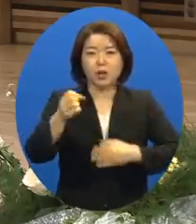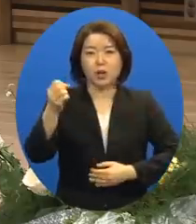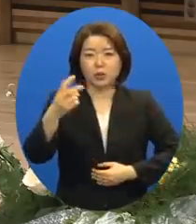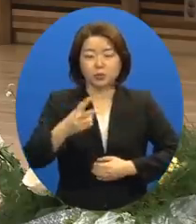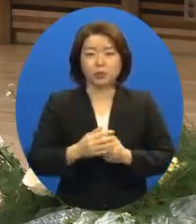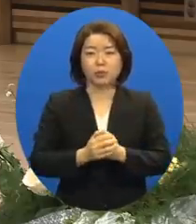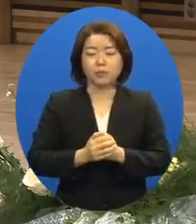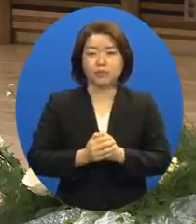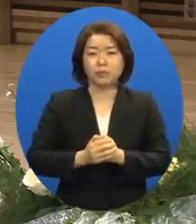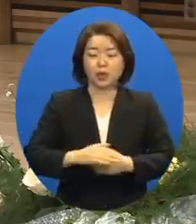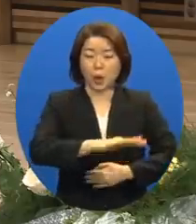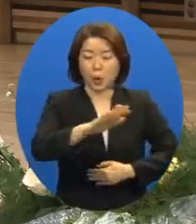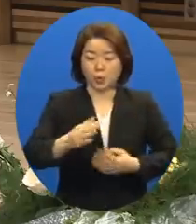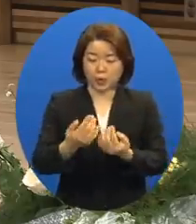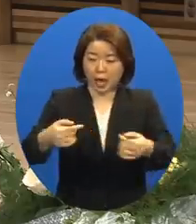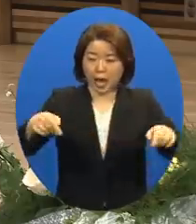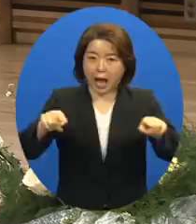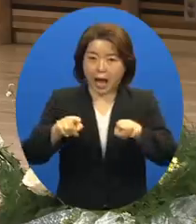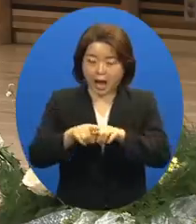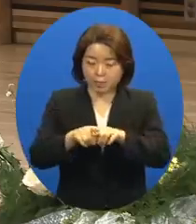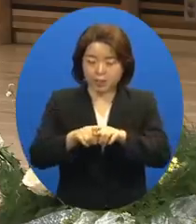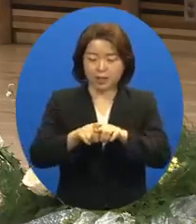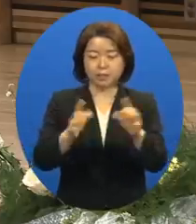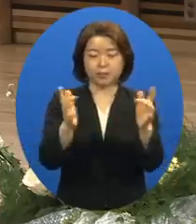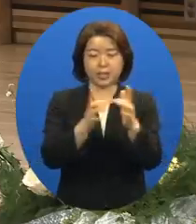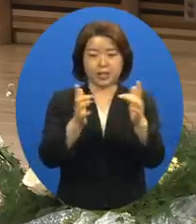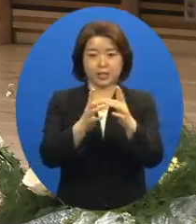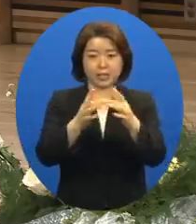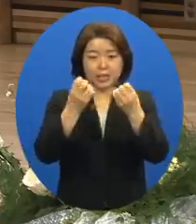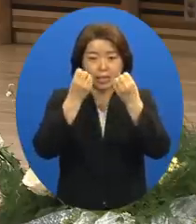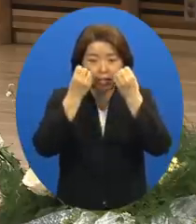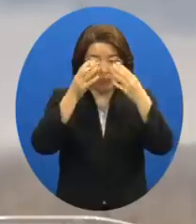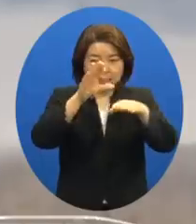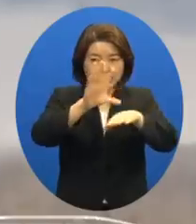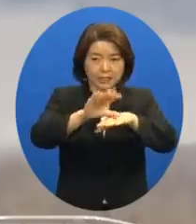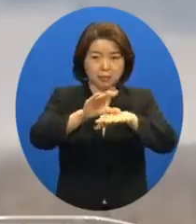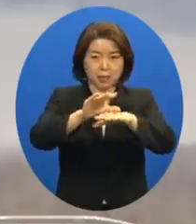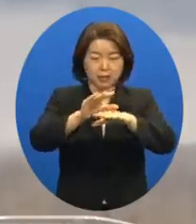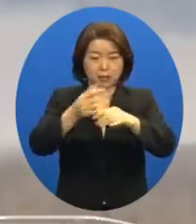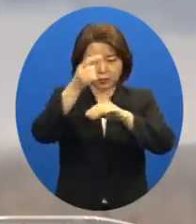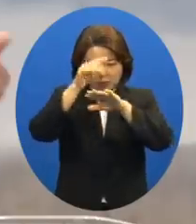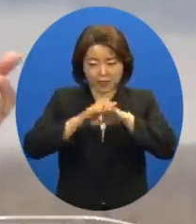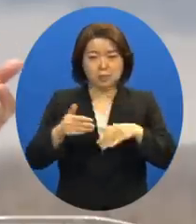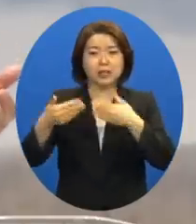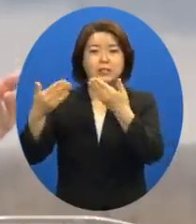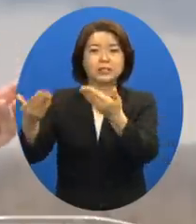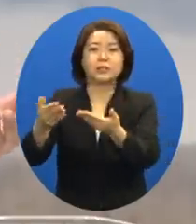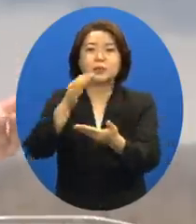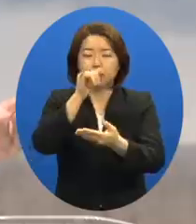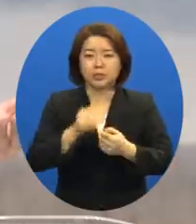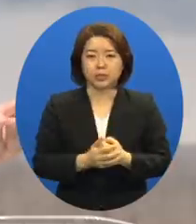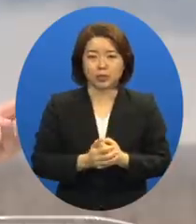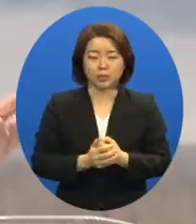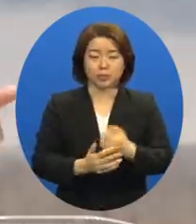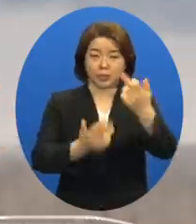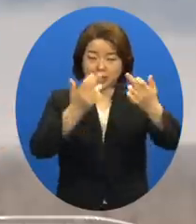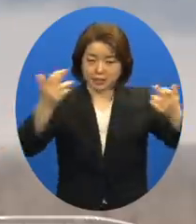함께 부활절 예배를 온라인 생방송으로 드립니다. 산과